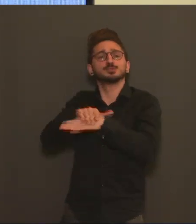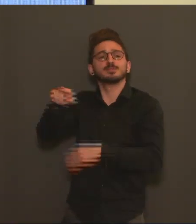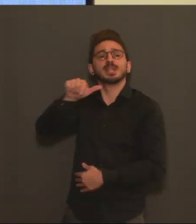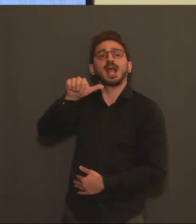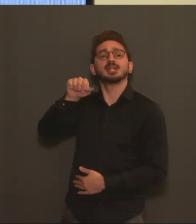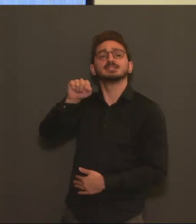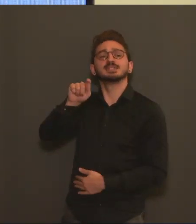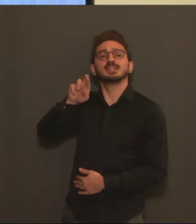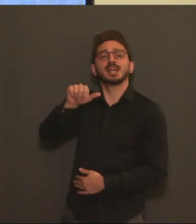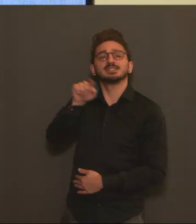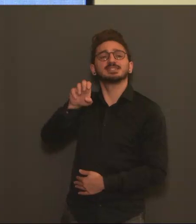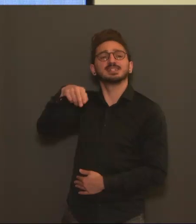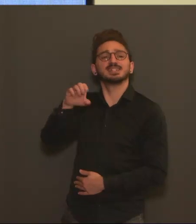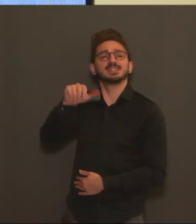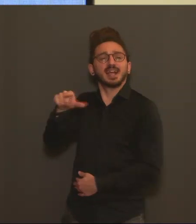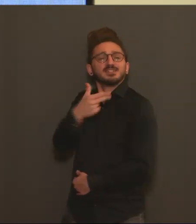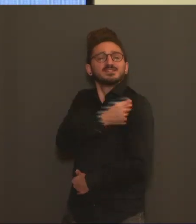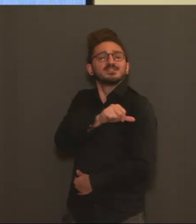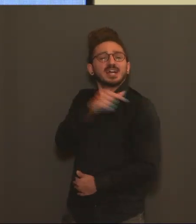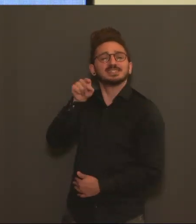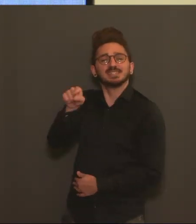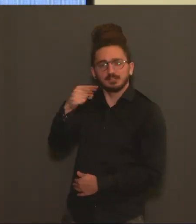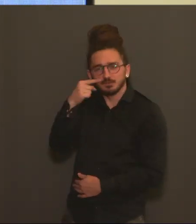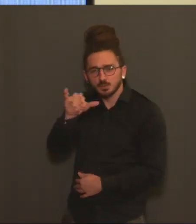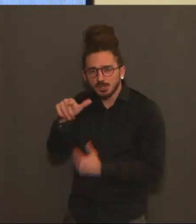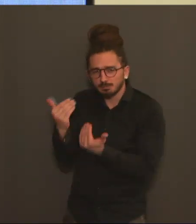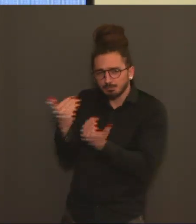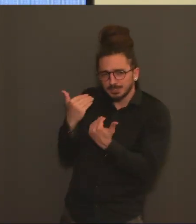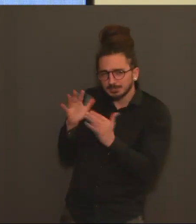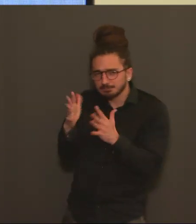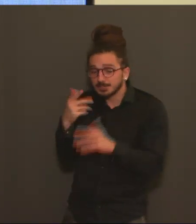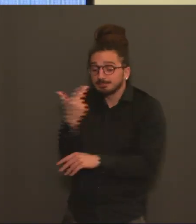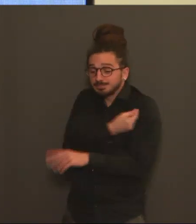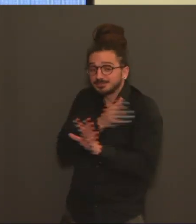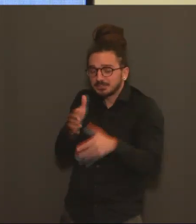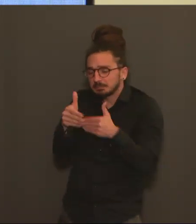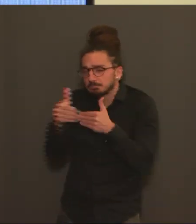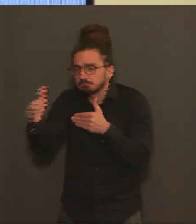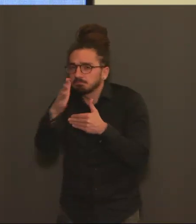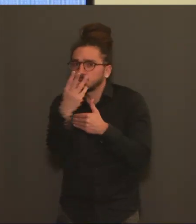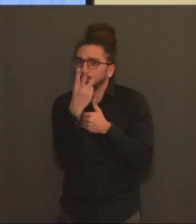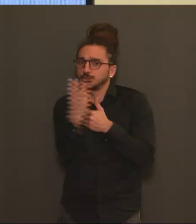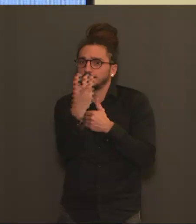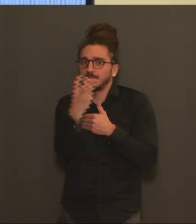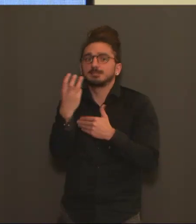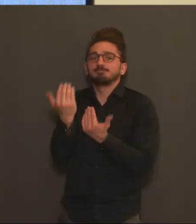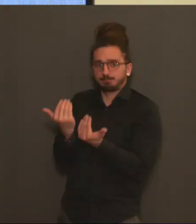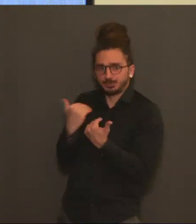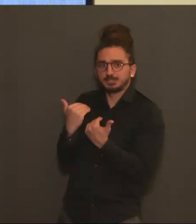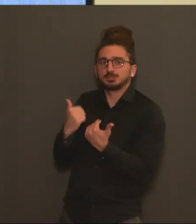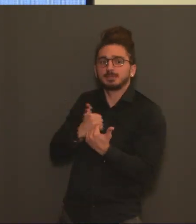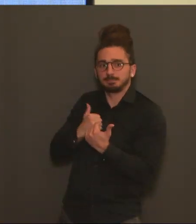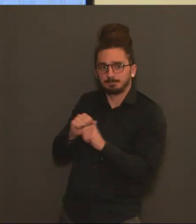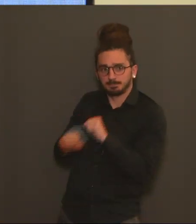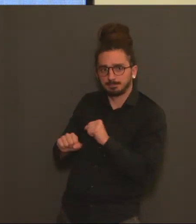protection au bout d'à peu près 3 semaines. Et dans le temps qui s'écoule entre les 3 semaines et la 12e semaine, qui est le